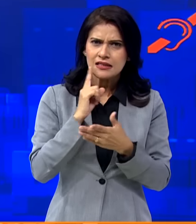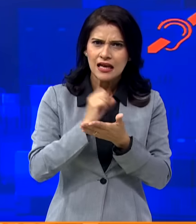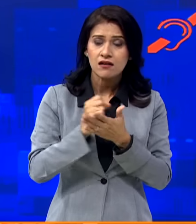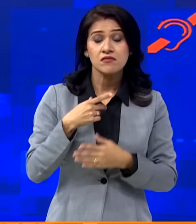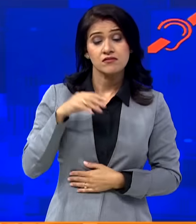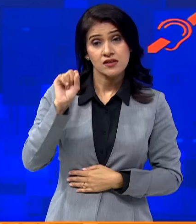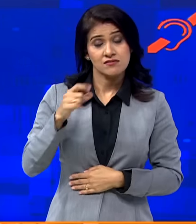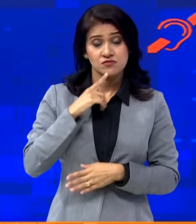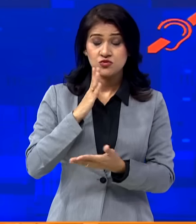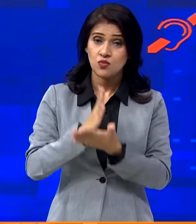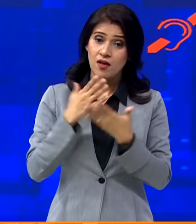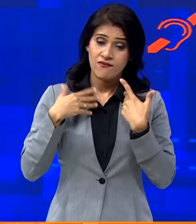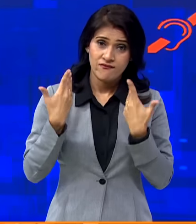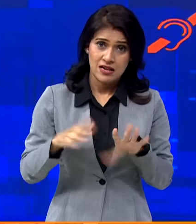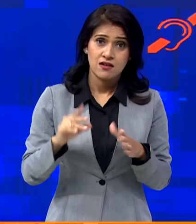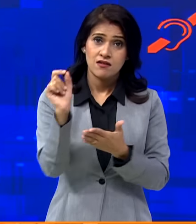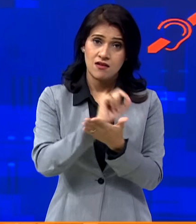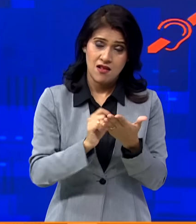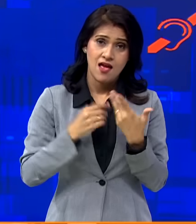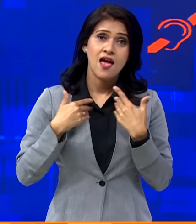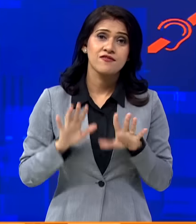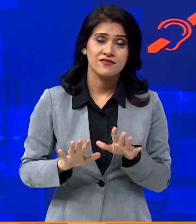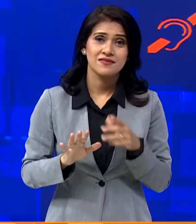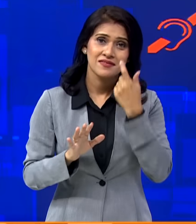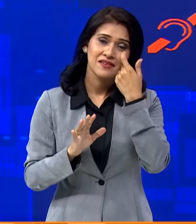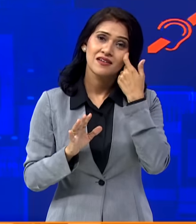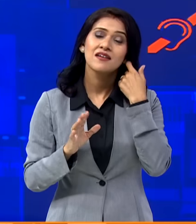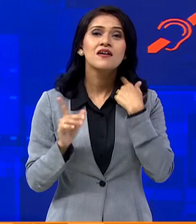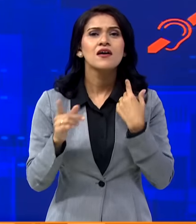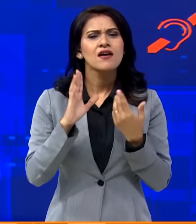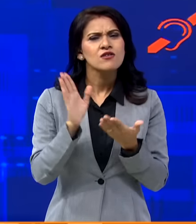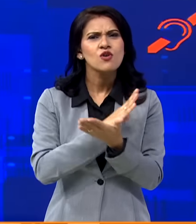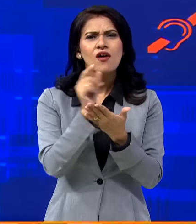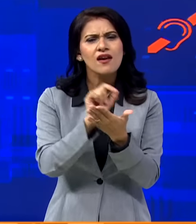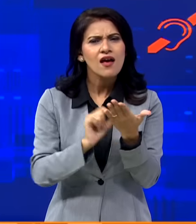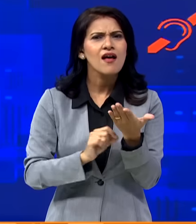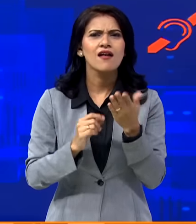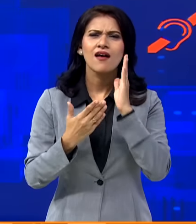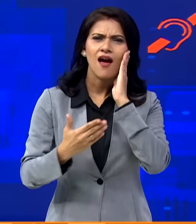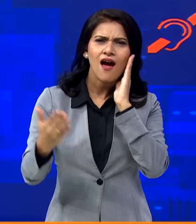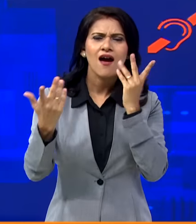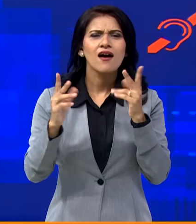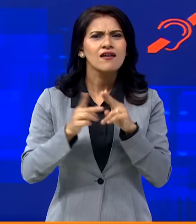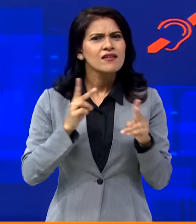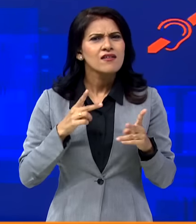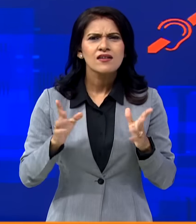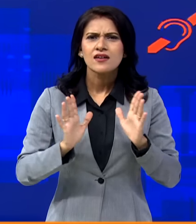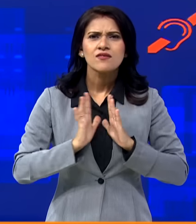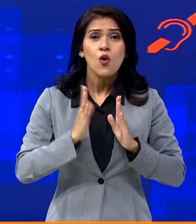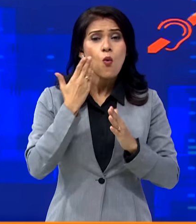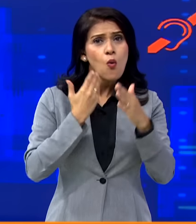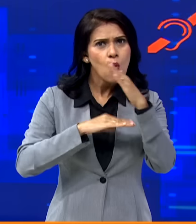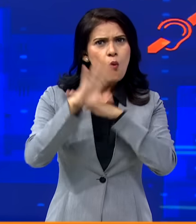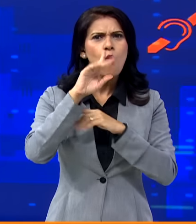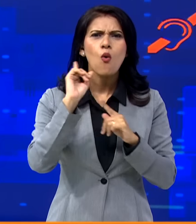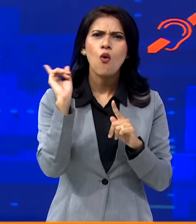लिखे मैंने लिखे और रत जी गाना लिखना शेर शायरी करना यह उस दौर